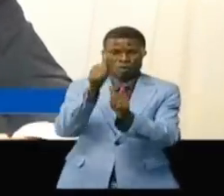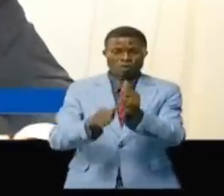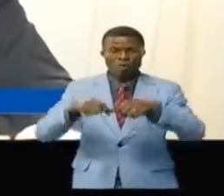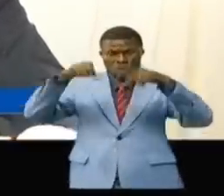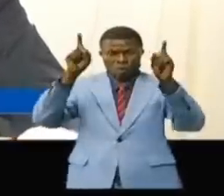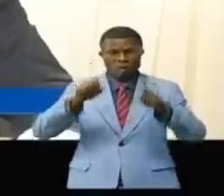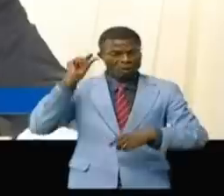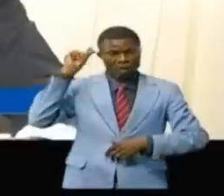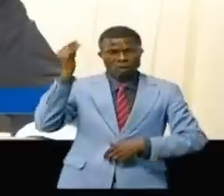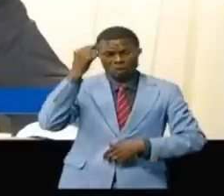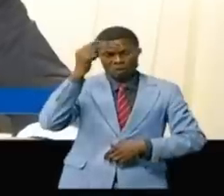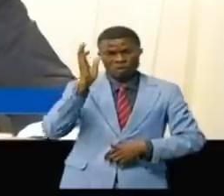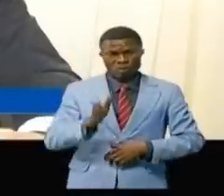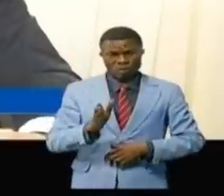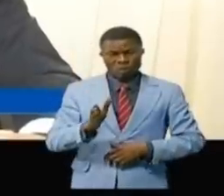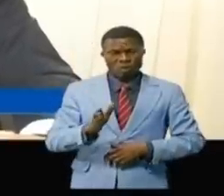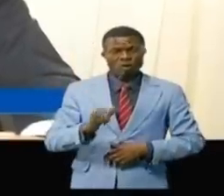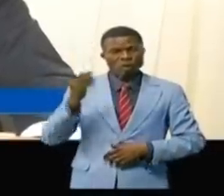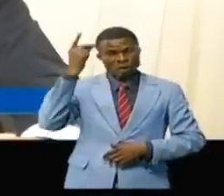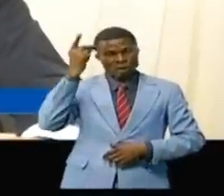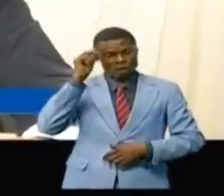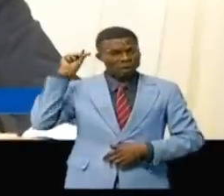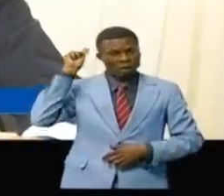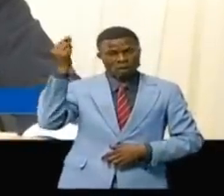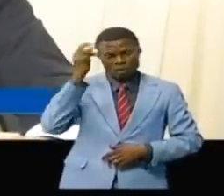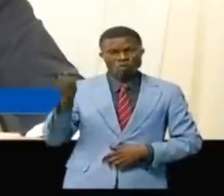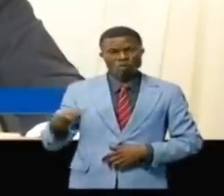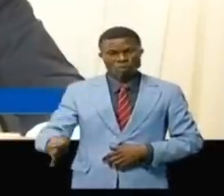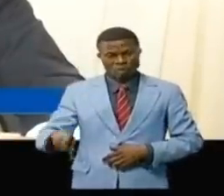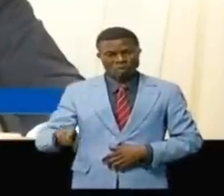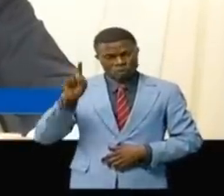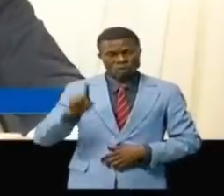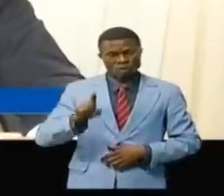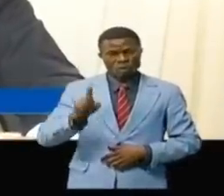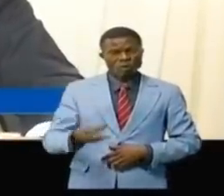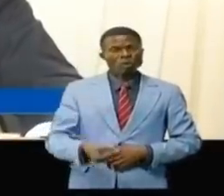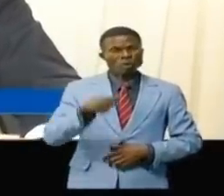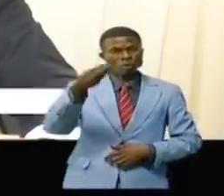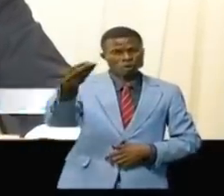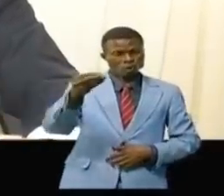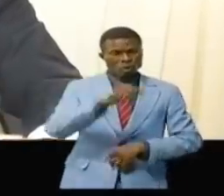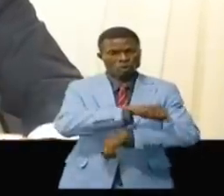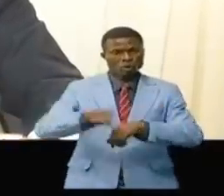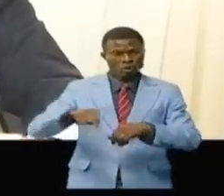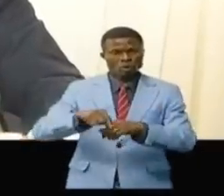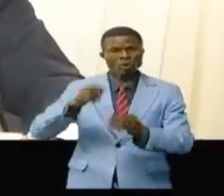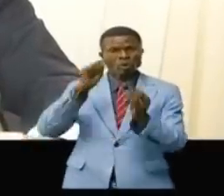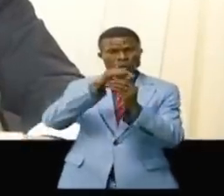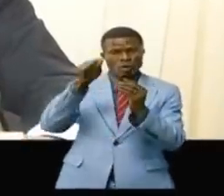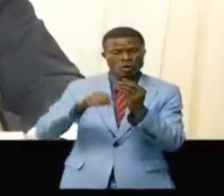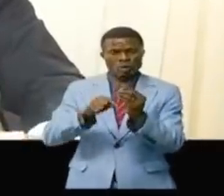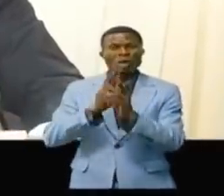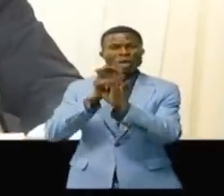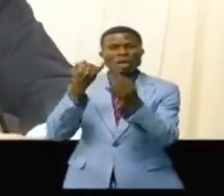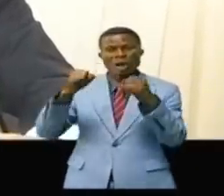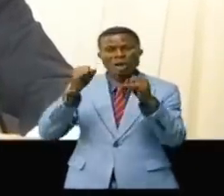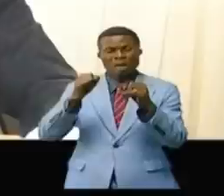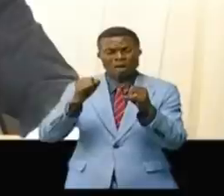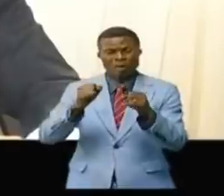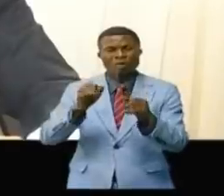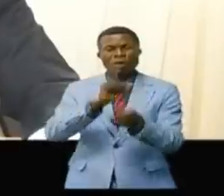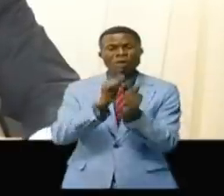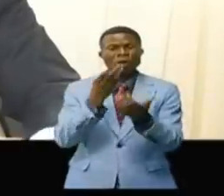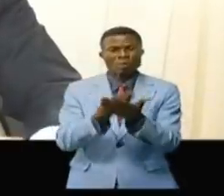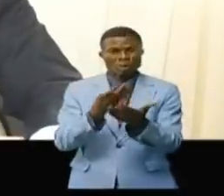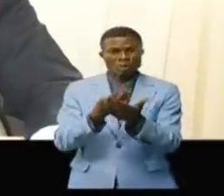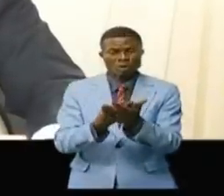le gouvernement du pouvoir central, le gouvernement provincial doivent transmettre à la Cour des comptes les données relatives à l'exécution du budget en